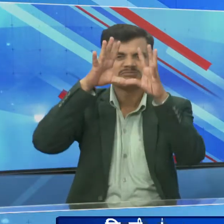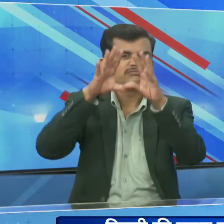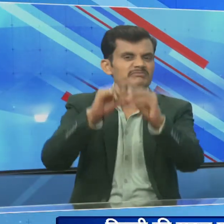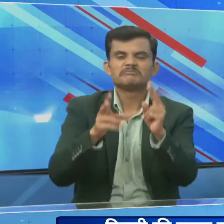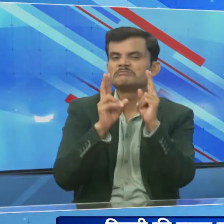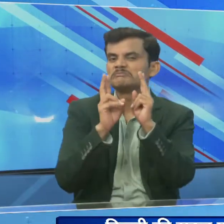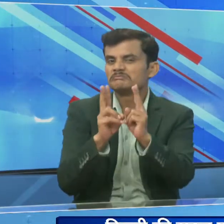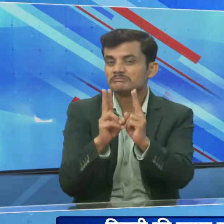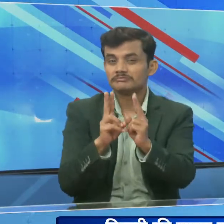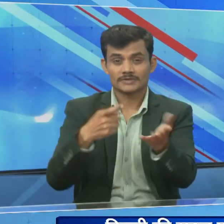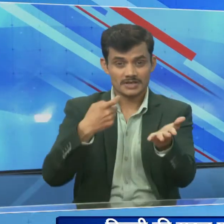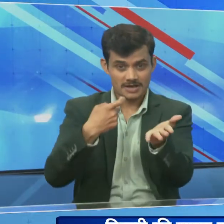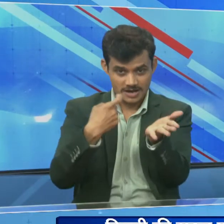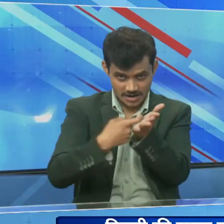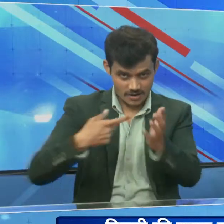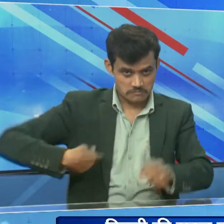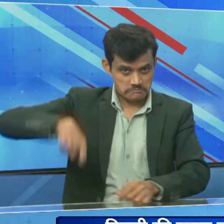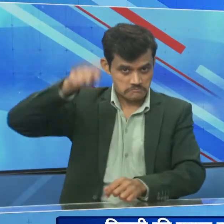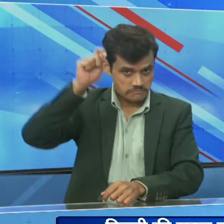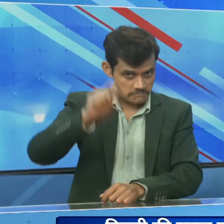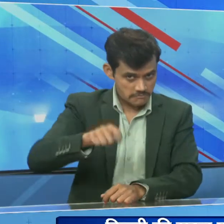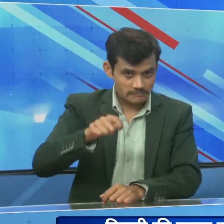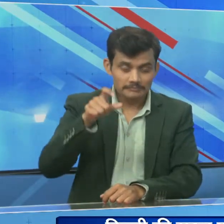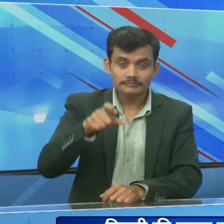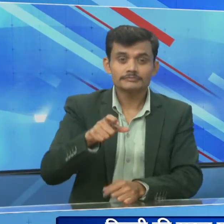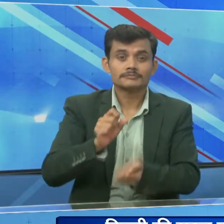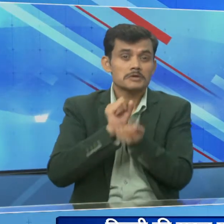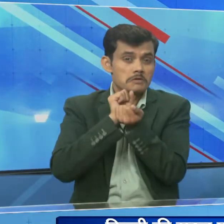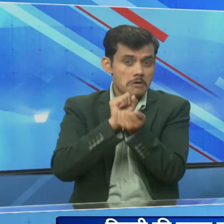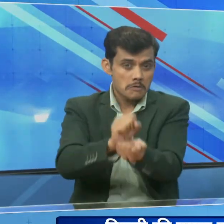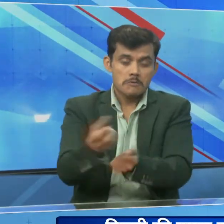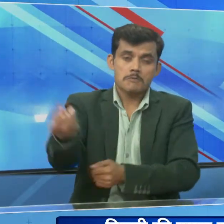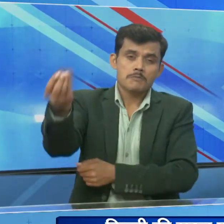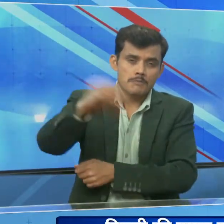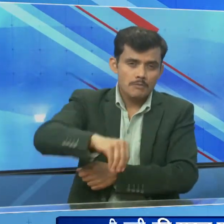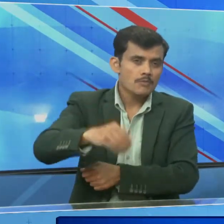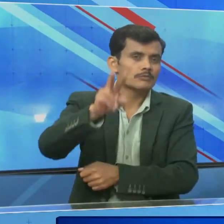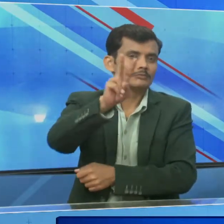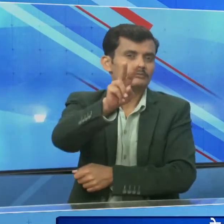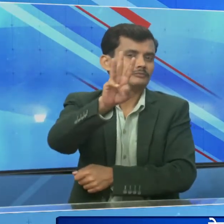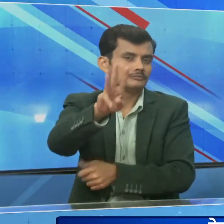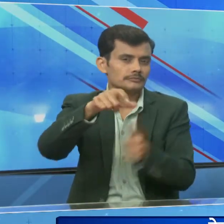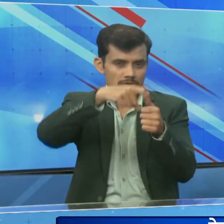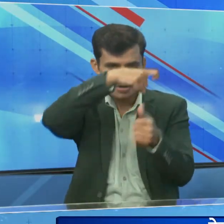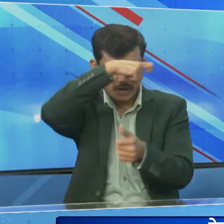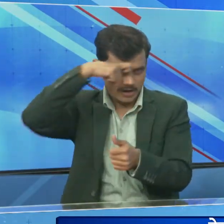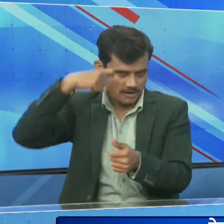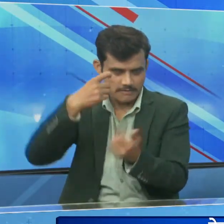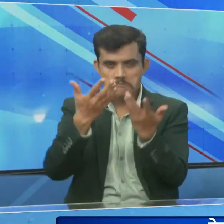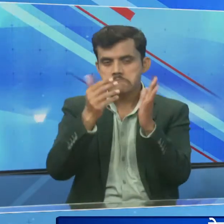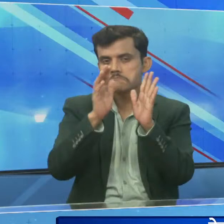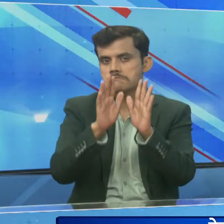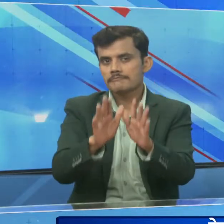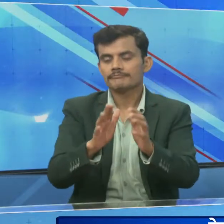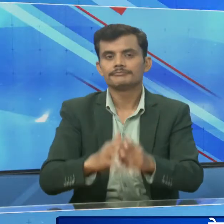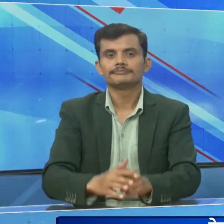अब दिल्ली की राउज एवेन्यू कोर्ट ने उनकी न्यायिक हिरासत को 23 अप्रैल तक के लिए बढ़ा दिया है।